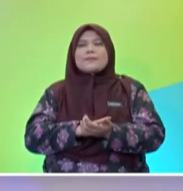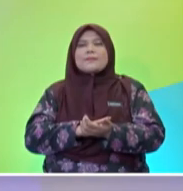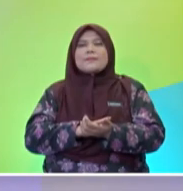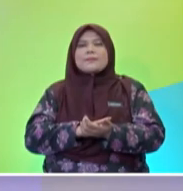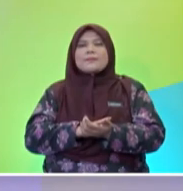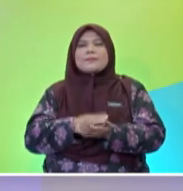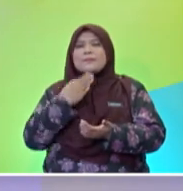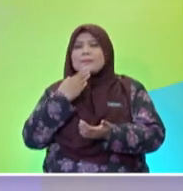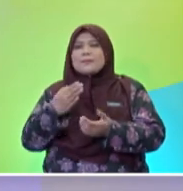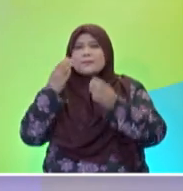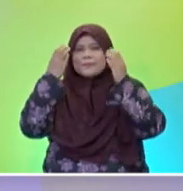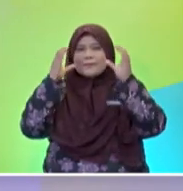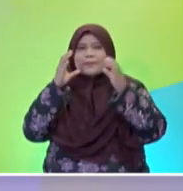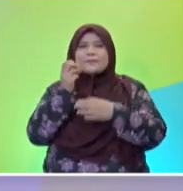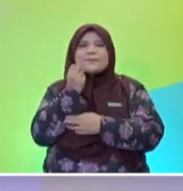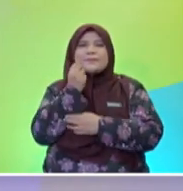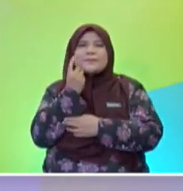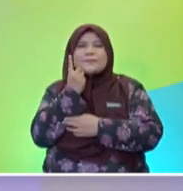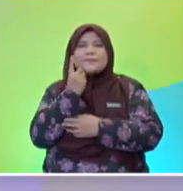Hari ini yaitu